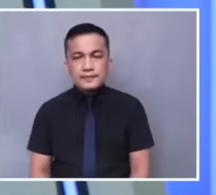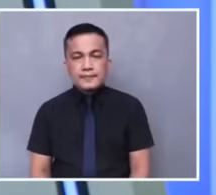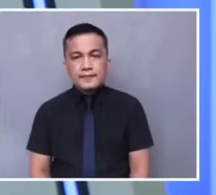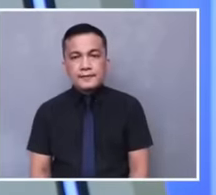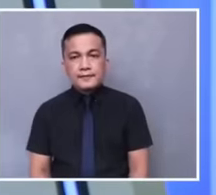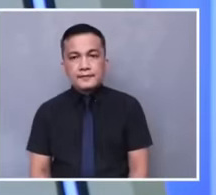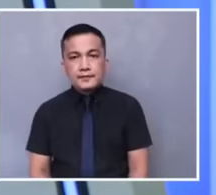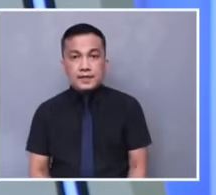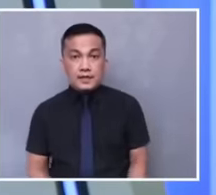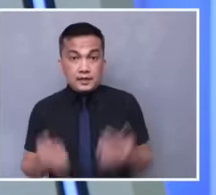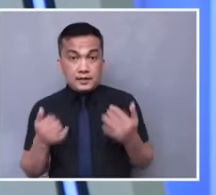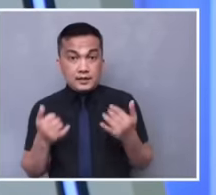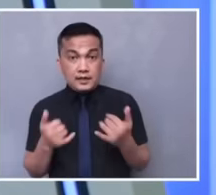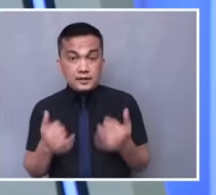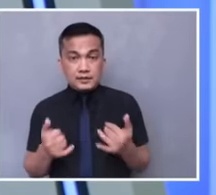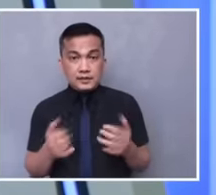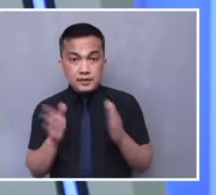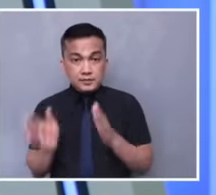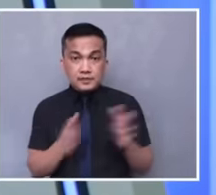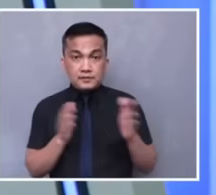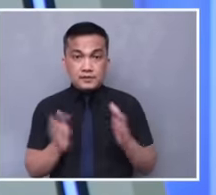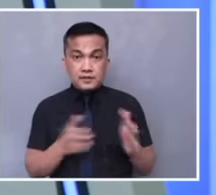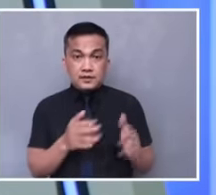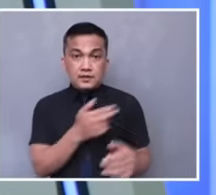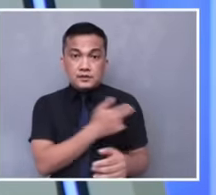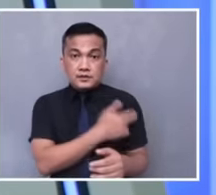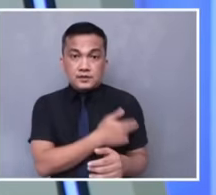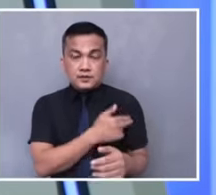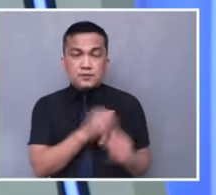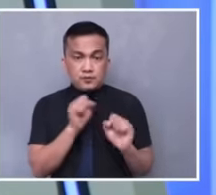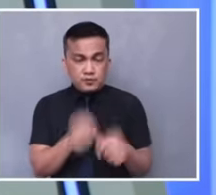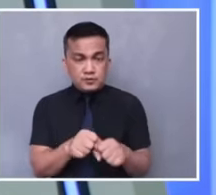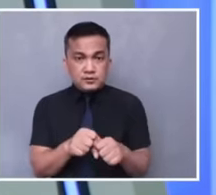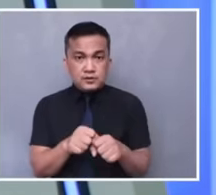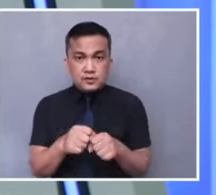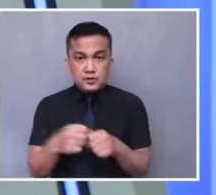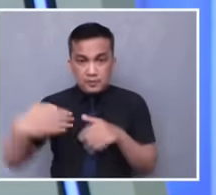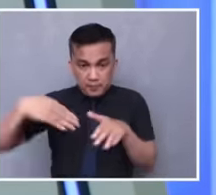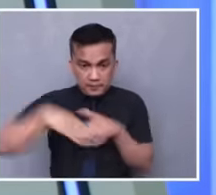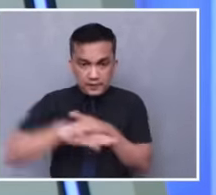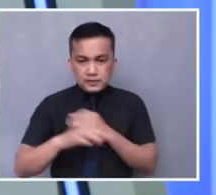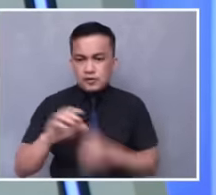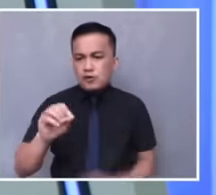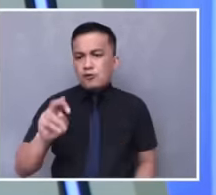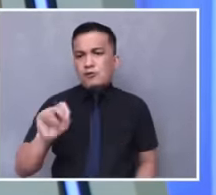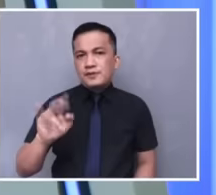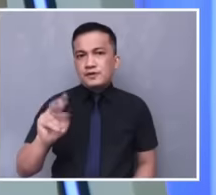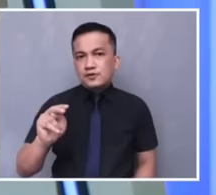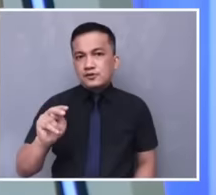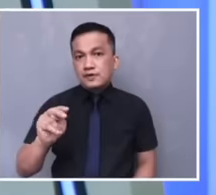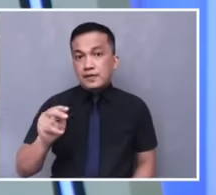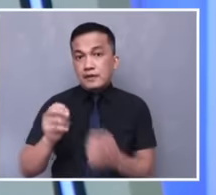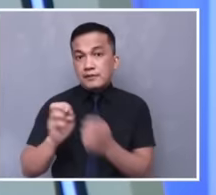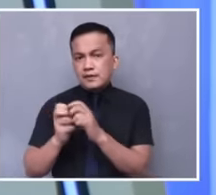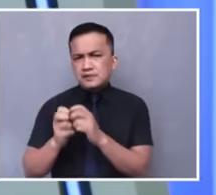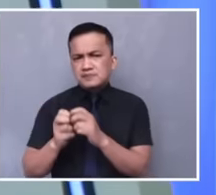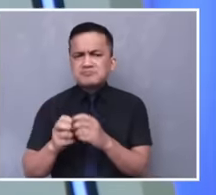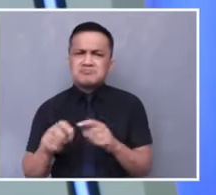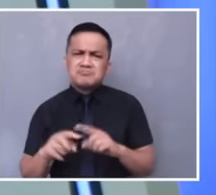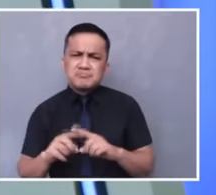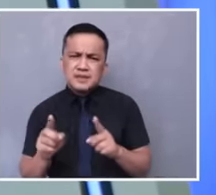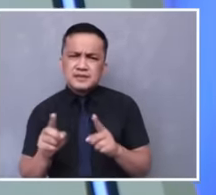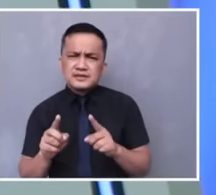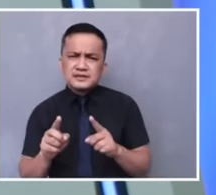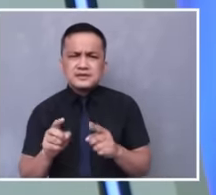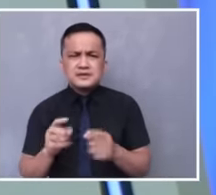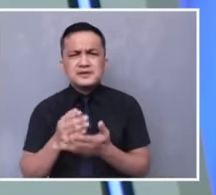Ngayon pa lamang naghahanda na ang mga ospital sa posibleng pagpasok ng Omicron variant. Pero may ilang ospital na problema pa rin